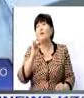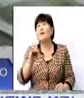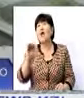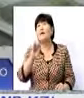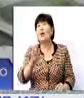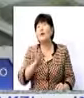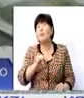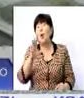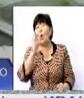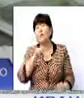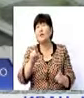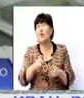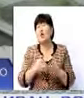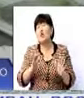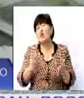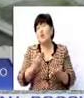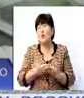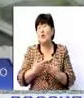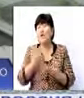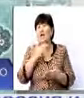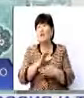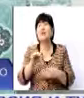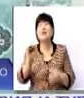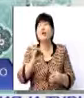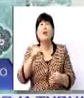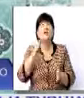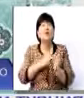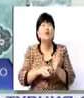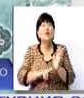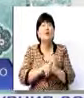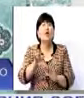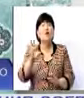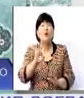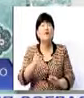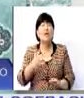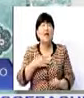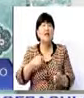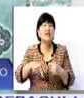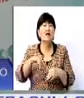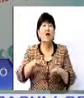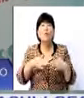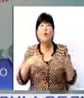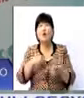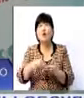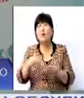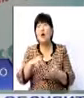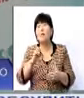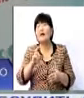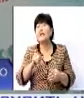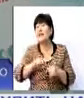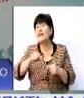франчайзинга были как успешные, так и не очень примеры импорта франшиз. В 90-е и в начале нулевых наши предприниматели больше покупали марки